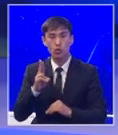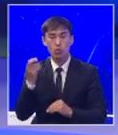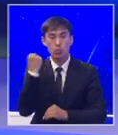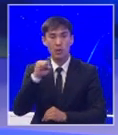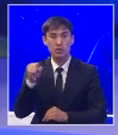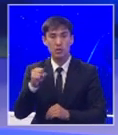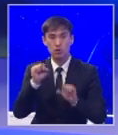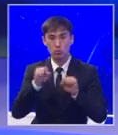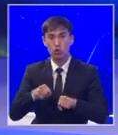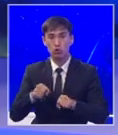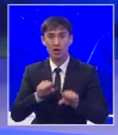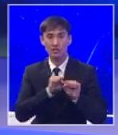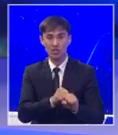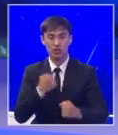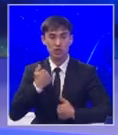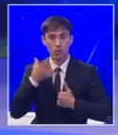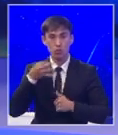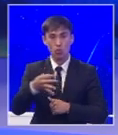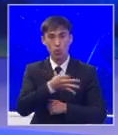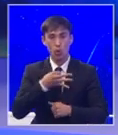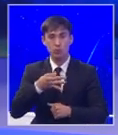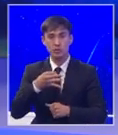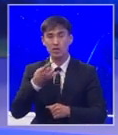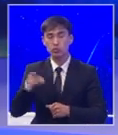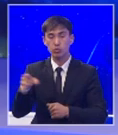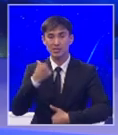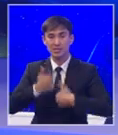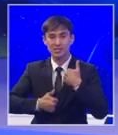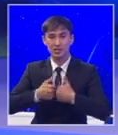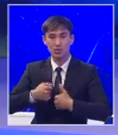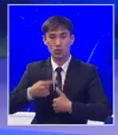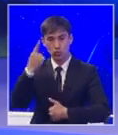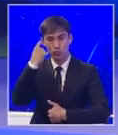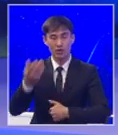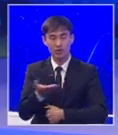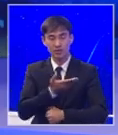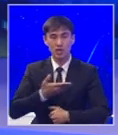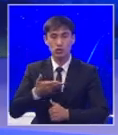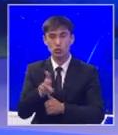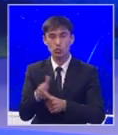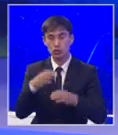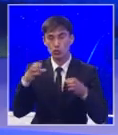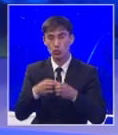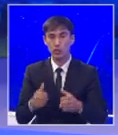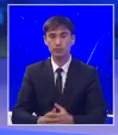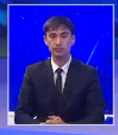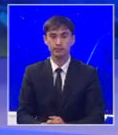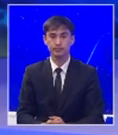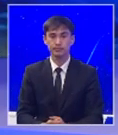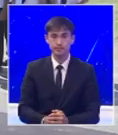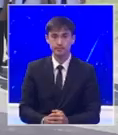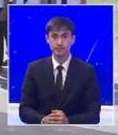стал победителем и сможет отстаивать честь Алматинской области на республиканских состязаниях, узнавала наша съемочная группа.